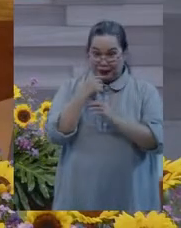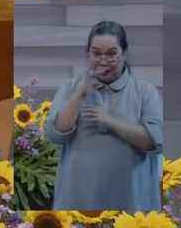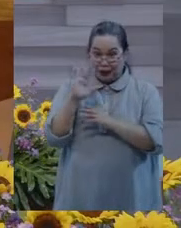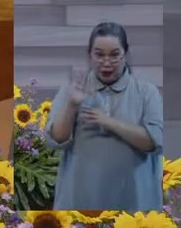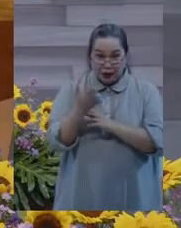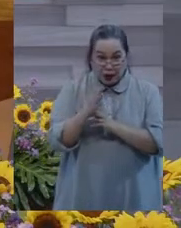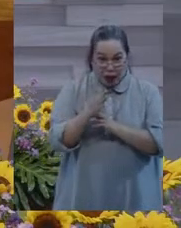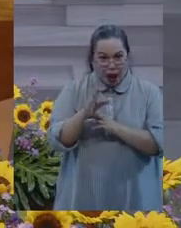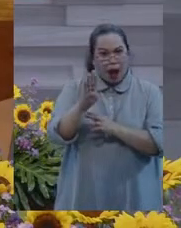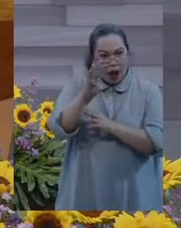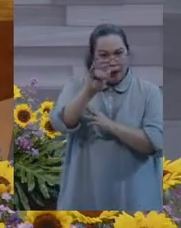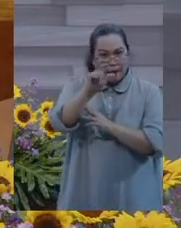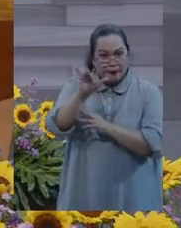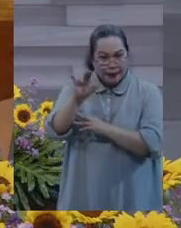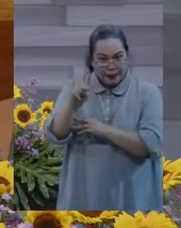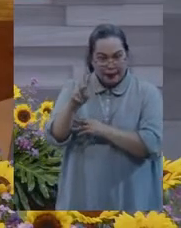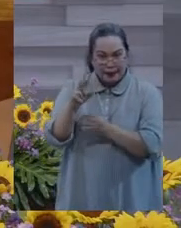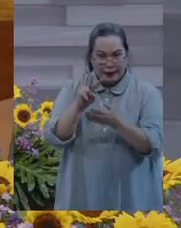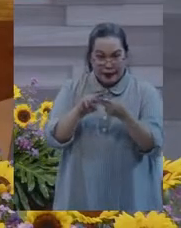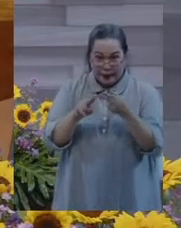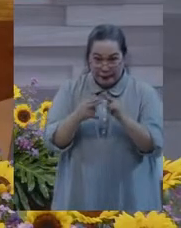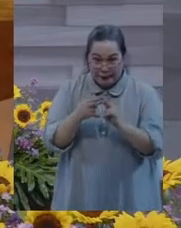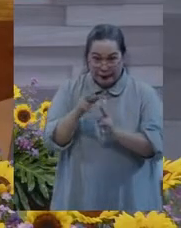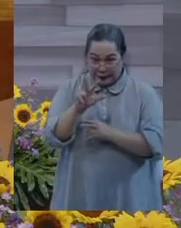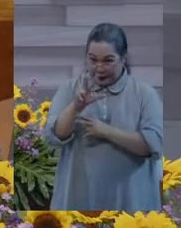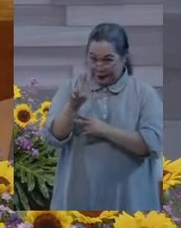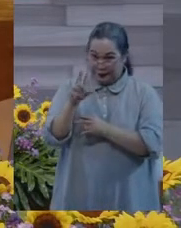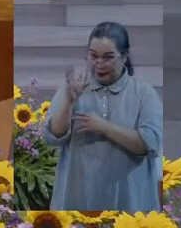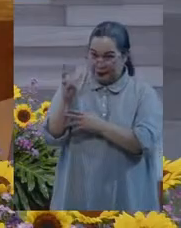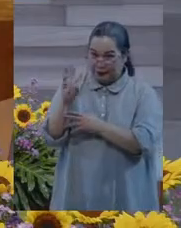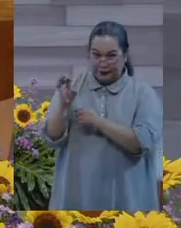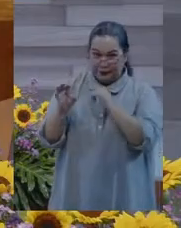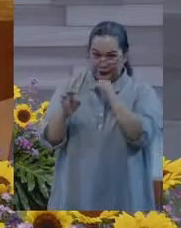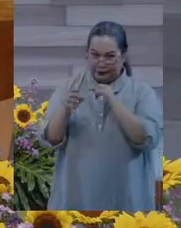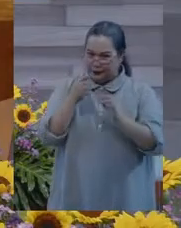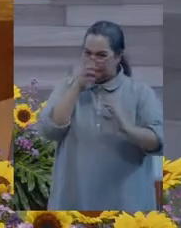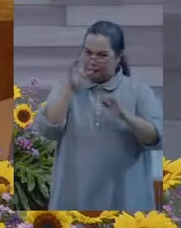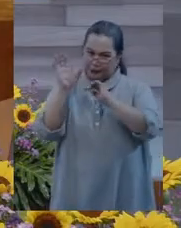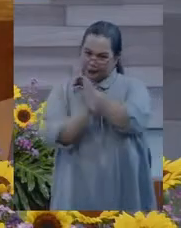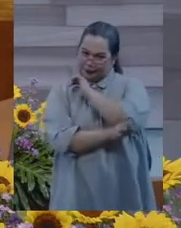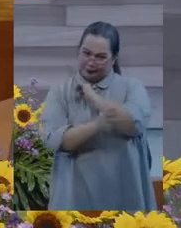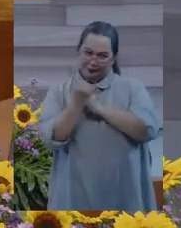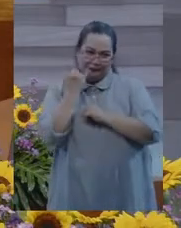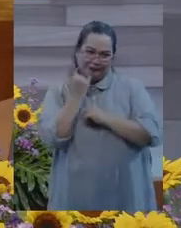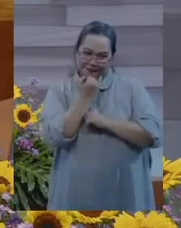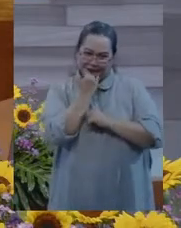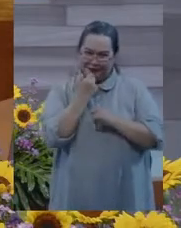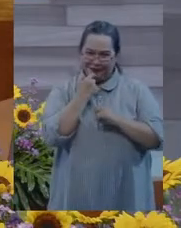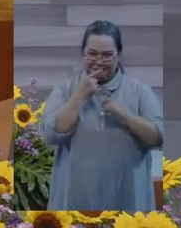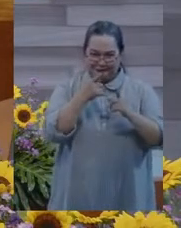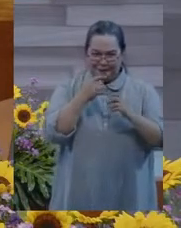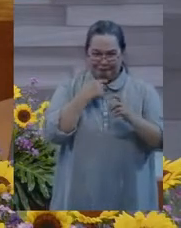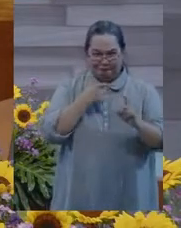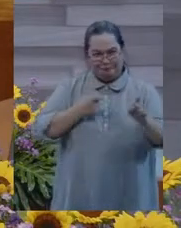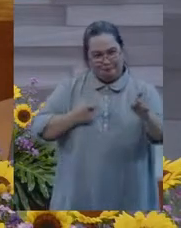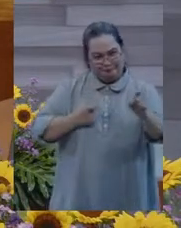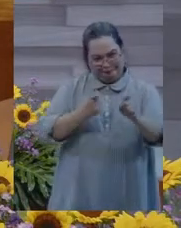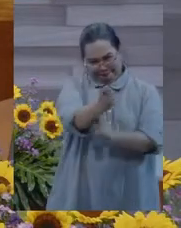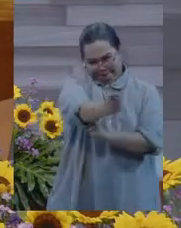Numbers 31:16, hindi niya ma-curse ang Israel, ang ginawa niya, tinukso